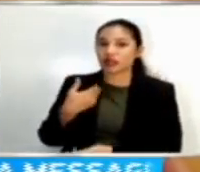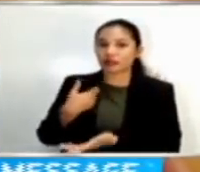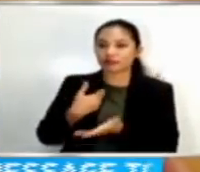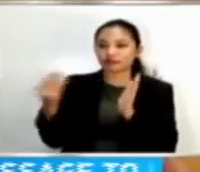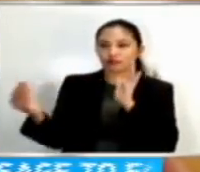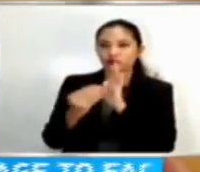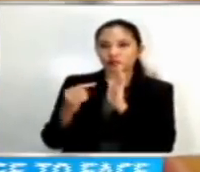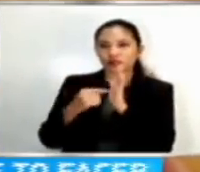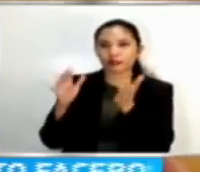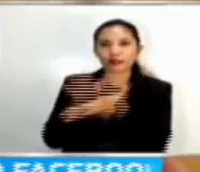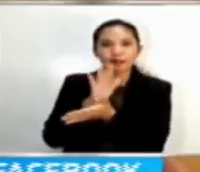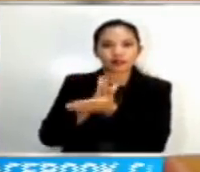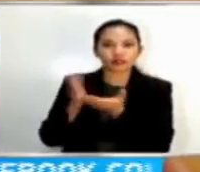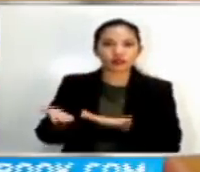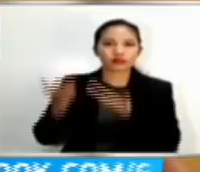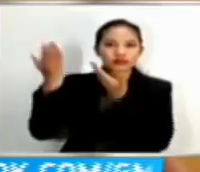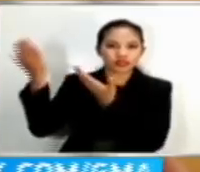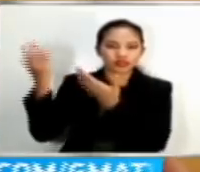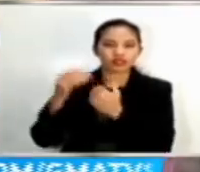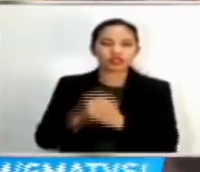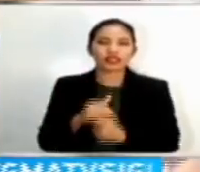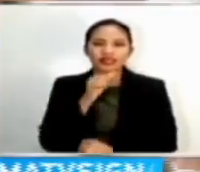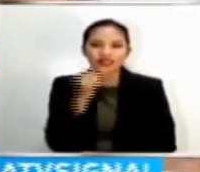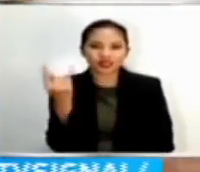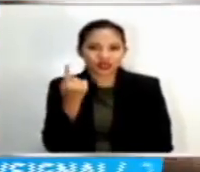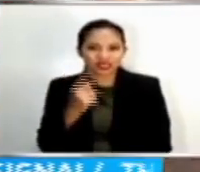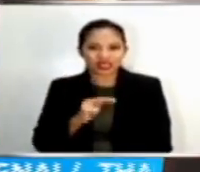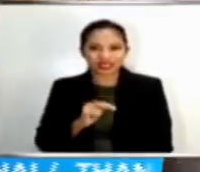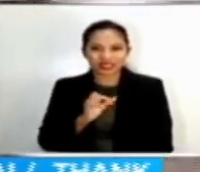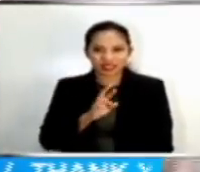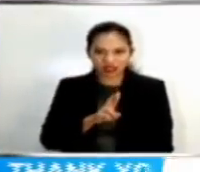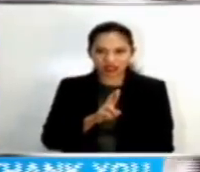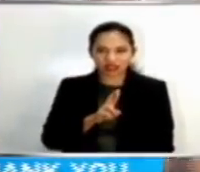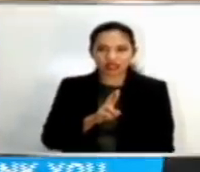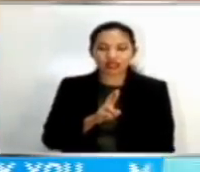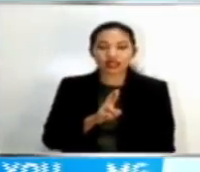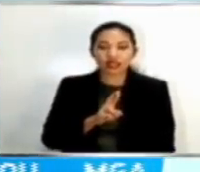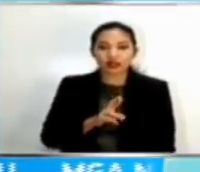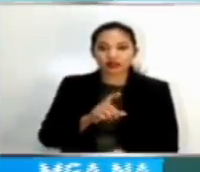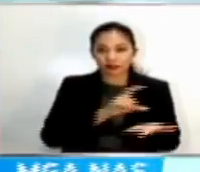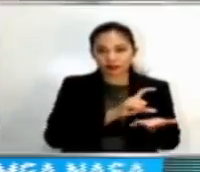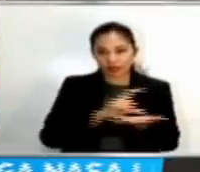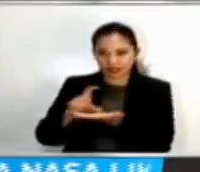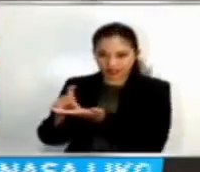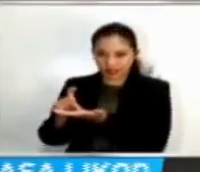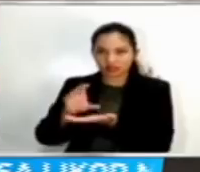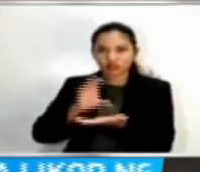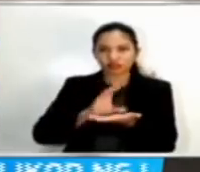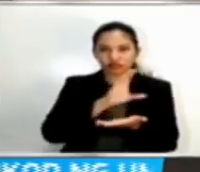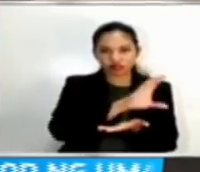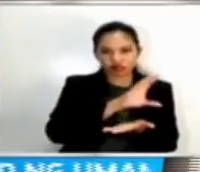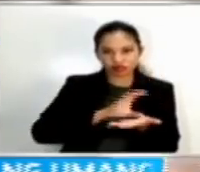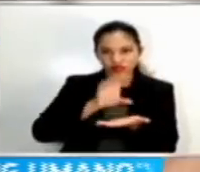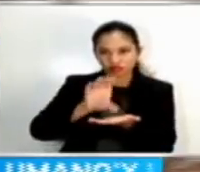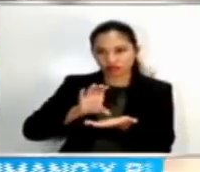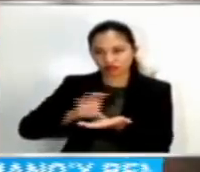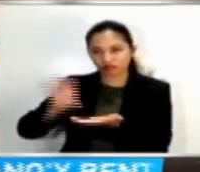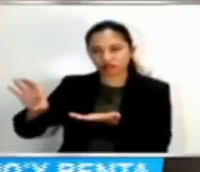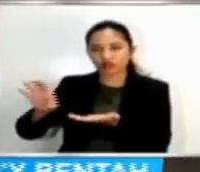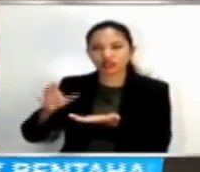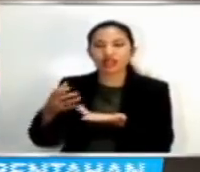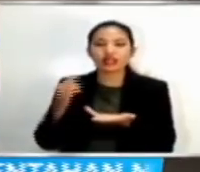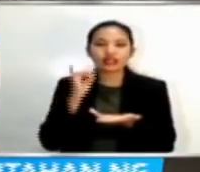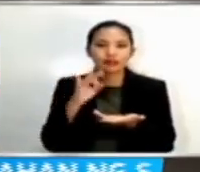na hindi lang NCR. I mean, yes. yung allocation, may allocation 70% sa N. Ibig sabihin, kung dumating na